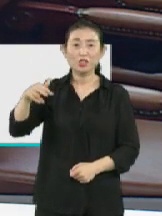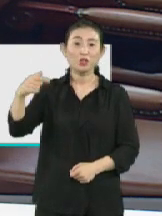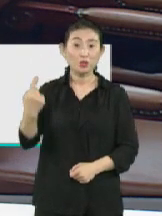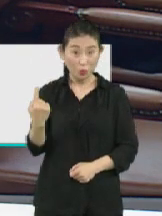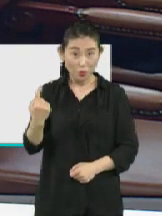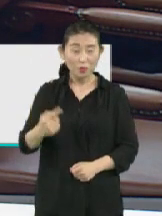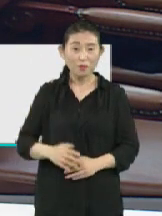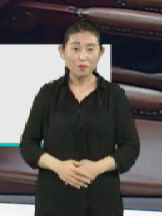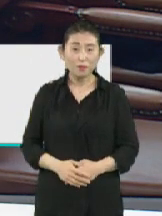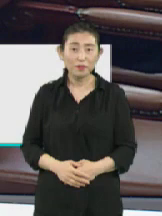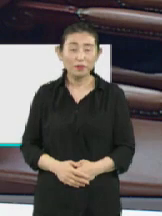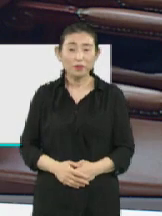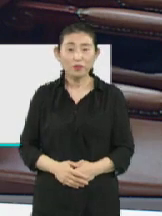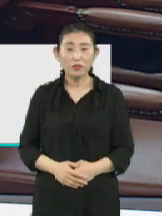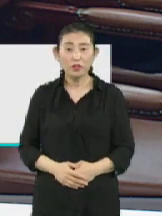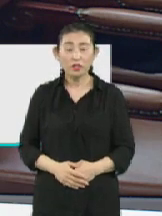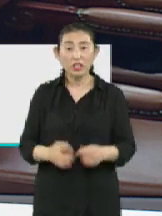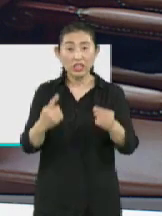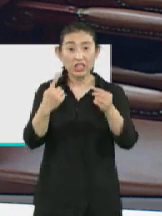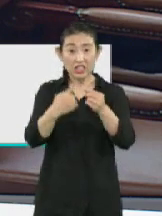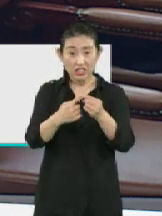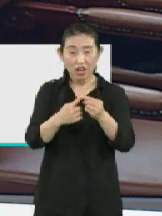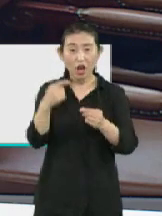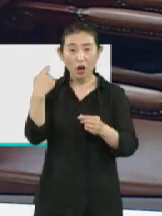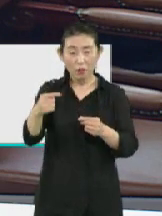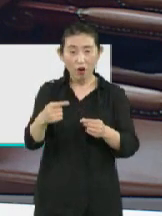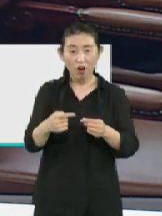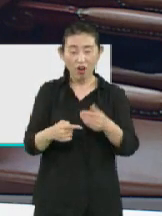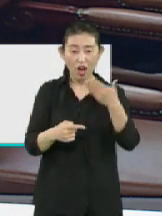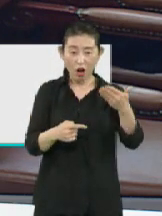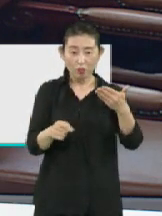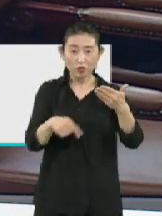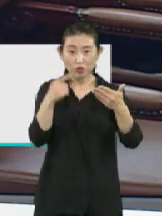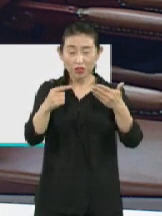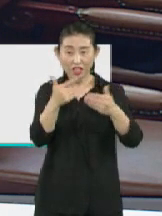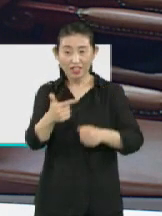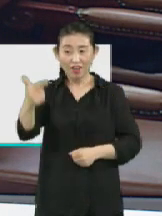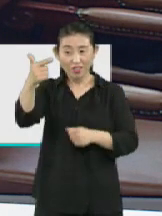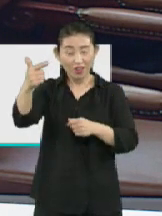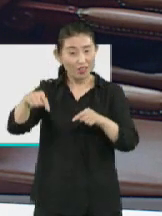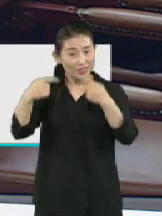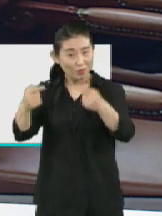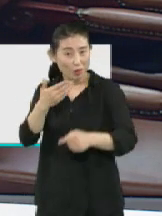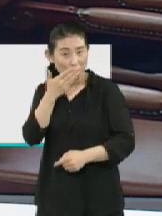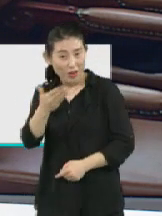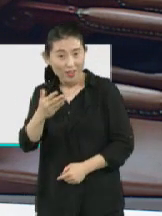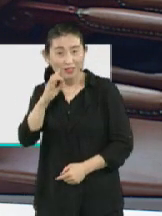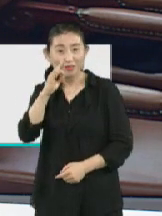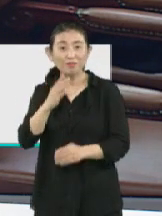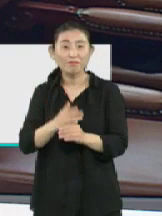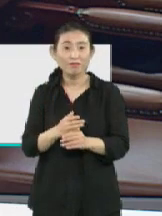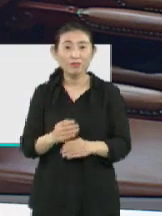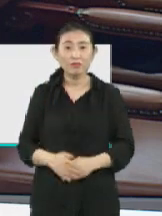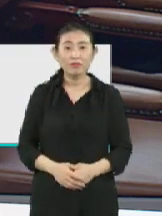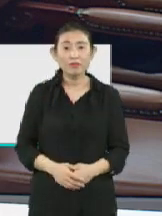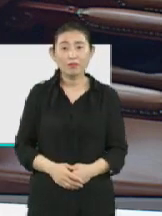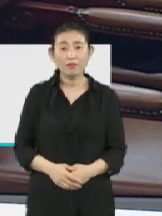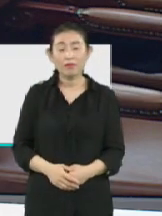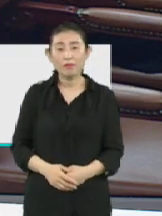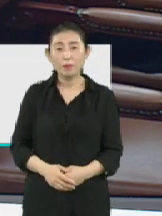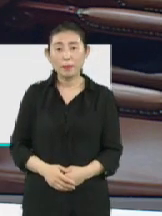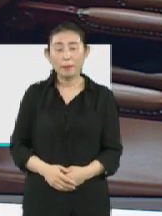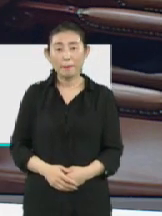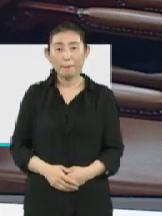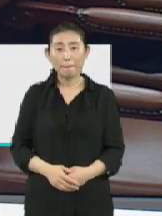충남지사가 경선에 뛰어들었는데 1차 관문인 예비 경선에서 어떤 성적표를 받을지 주목됩니다. 서울방송센터 김성민